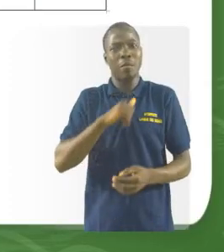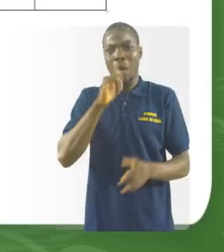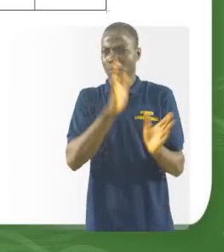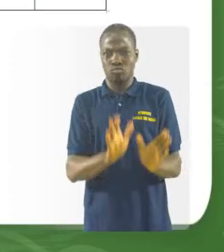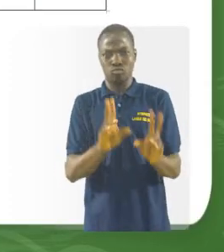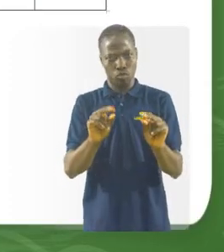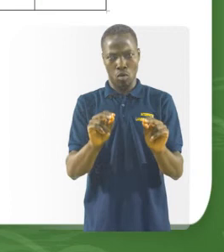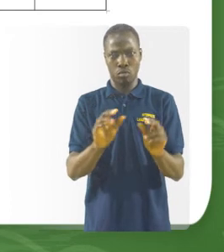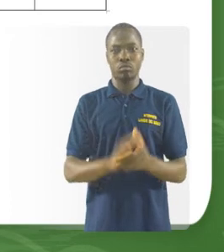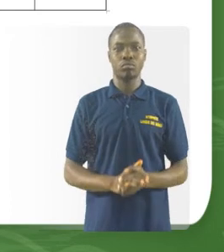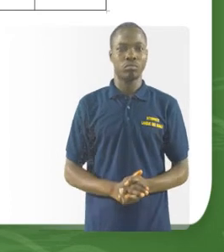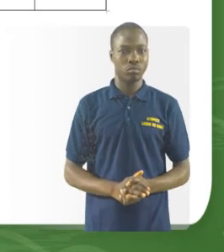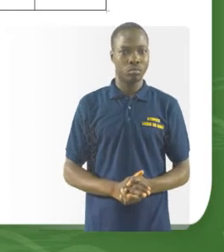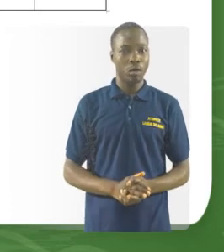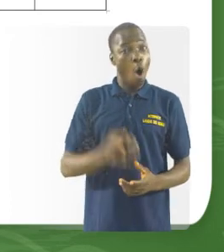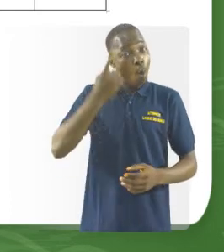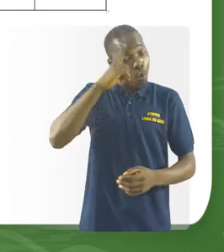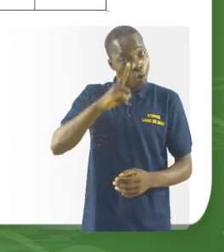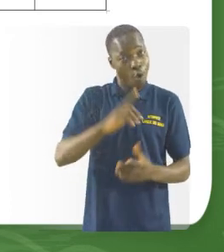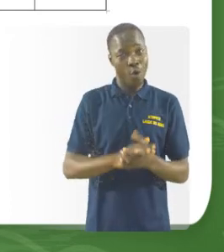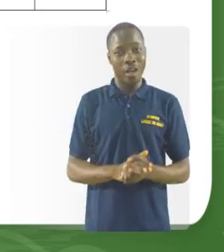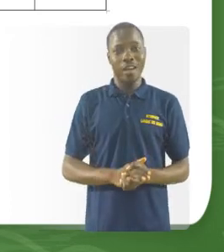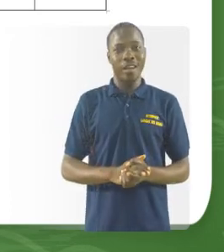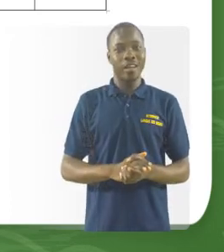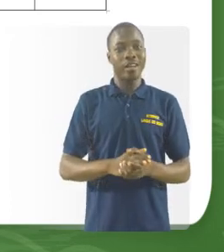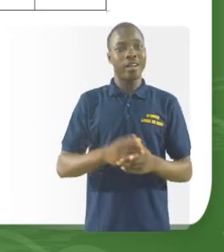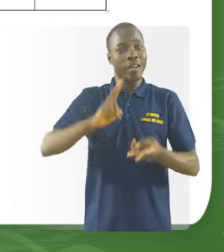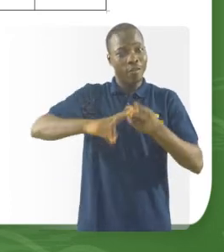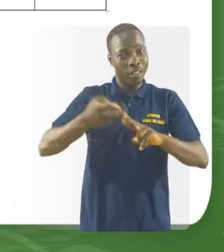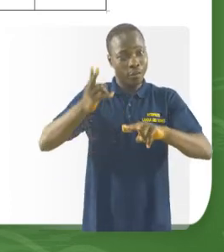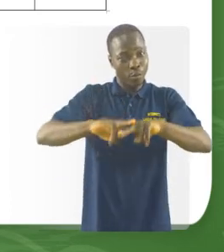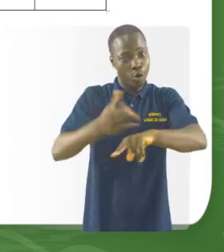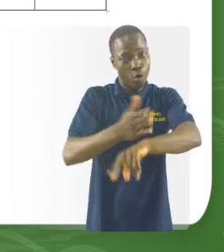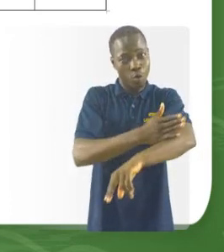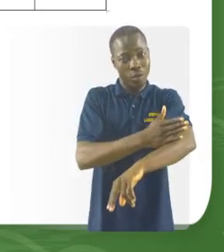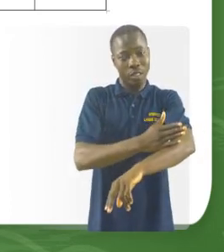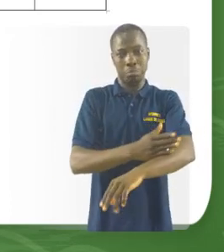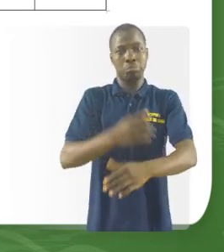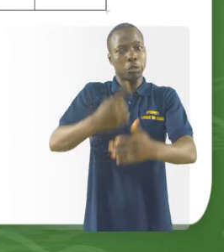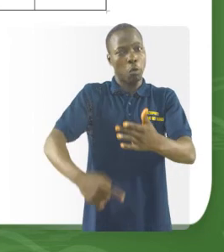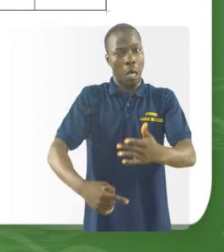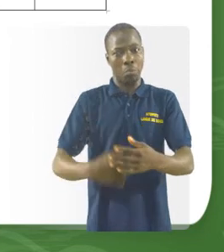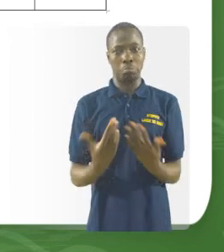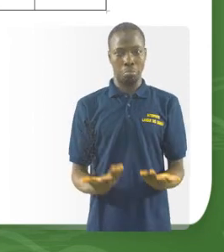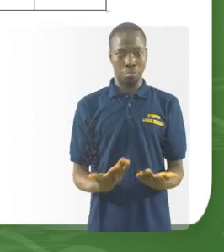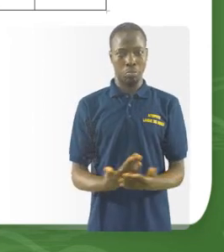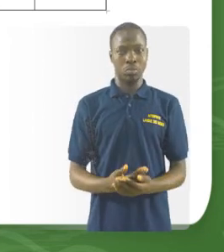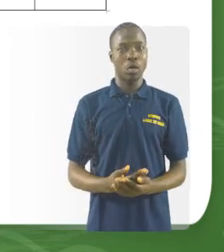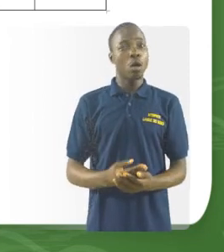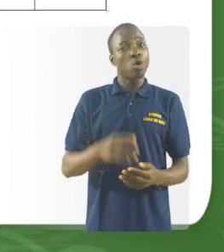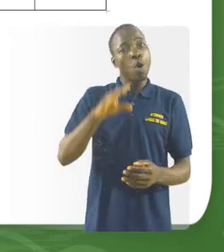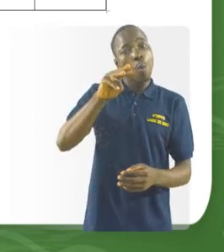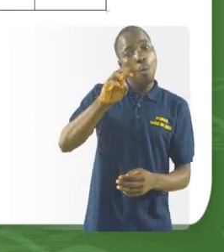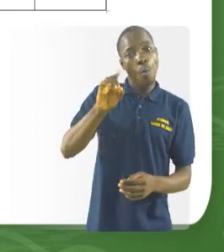Donc, pour les effectifs cumulés croissants, donc, l'effectif cumulé croissant de la